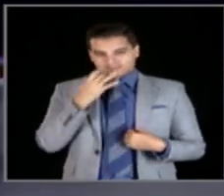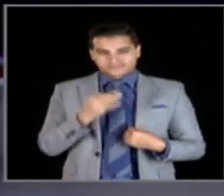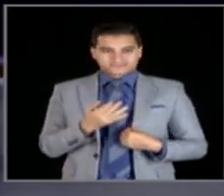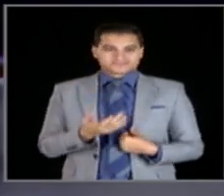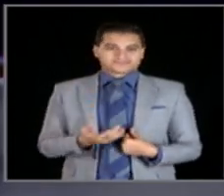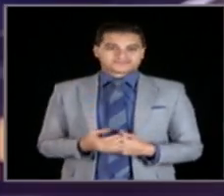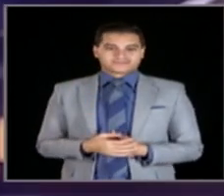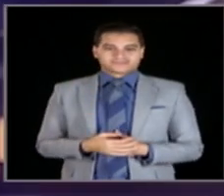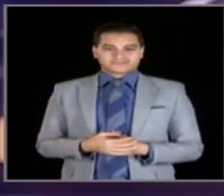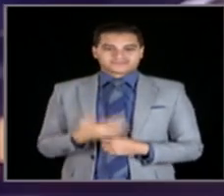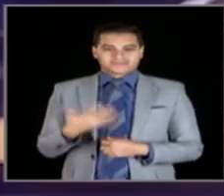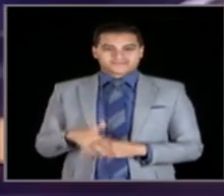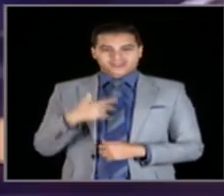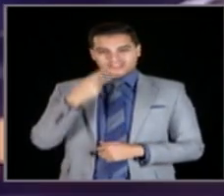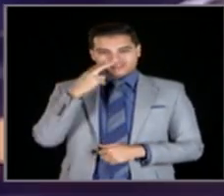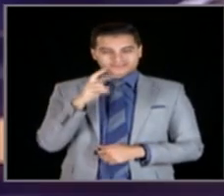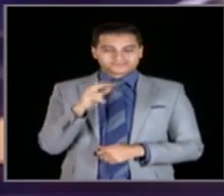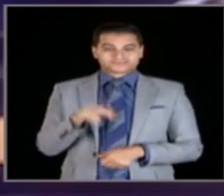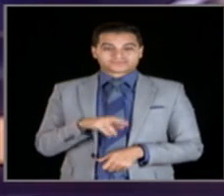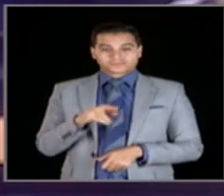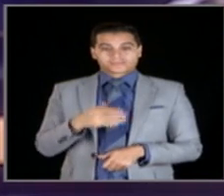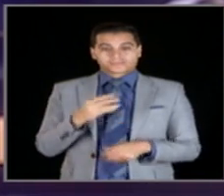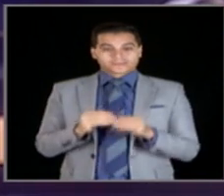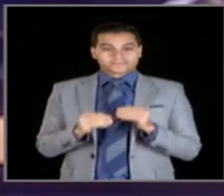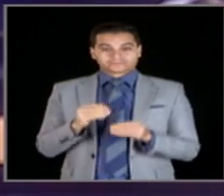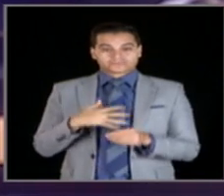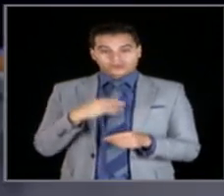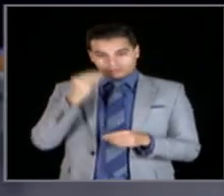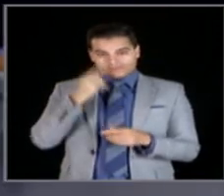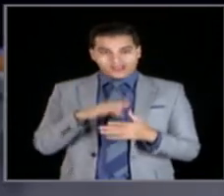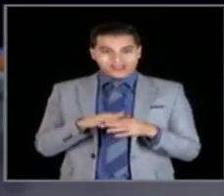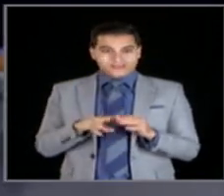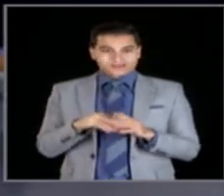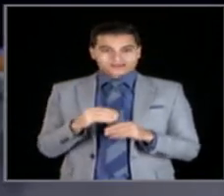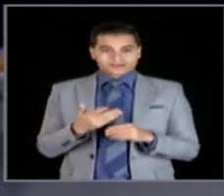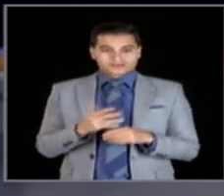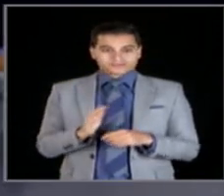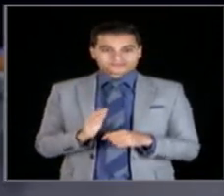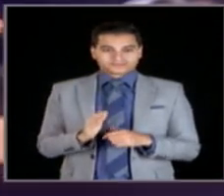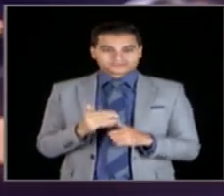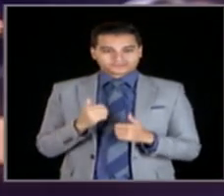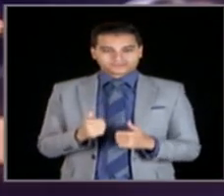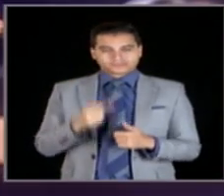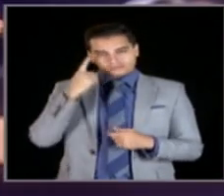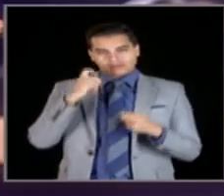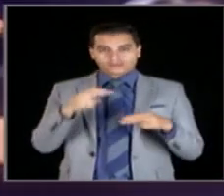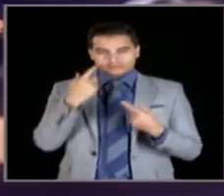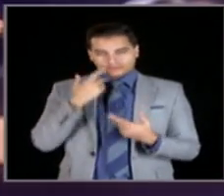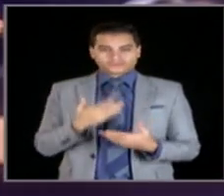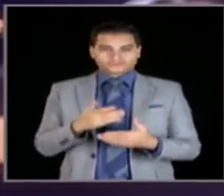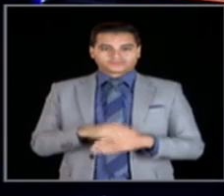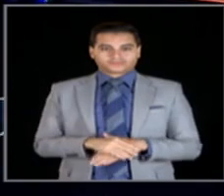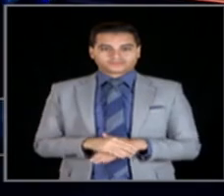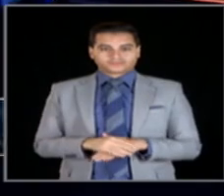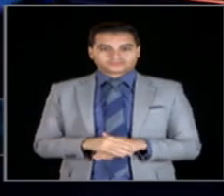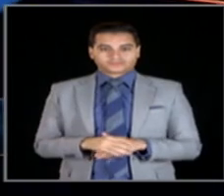جدا، ما ينفعش يغلط فيه. طيب، عايز تعرفي جون عمل ايه ولا لا؟ لا. تحت الضغط